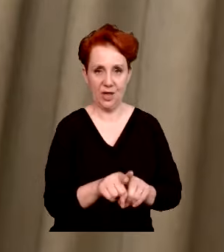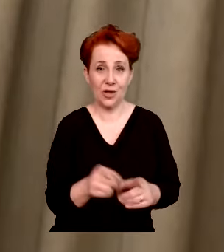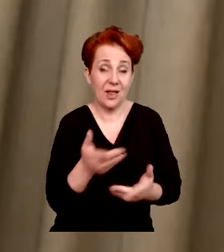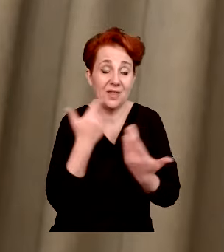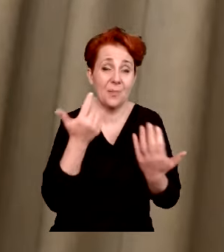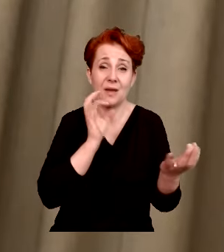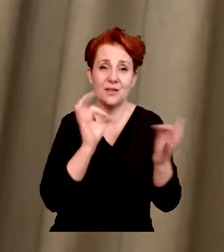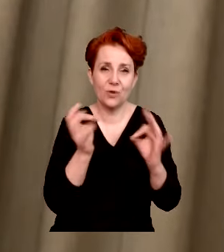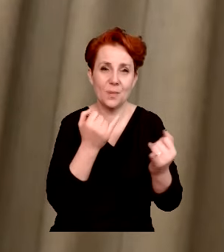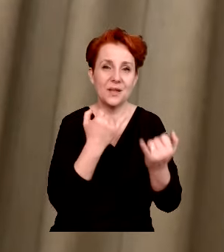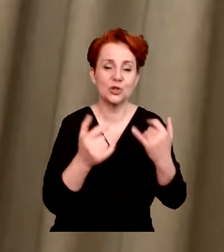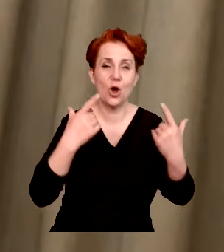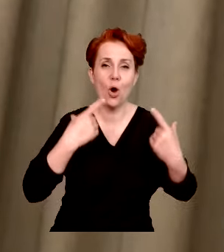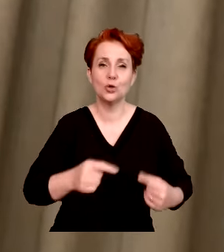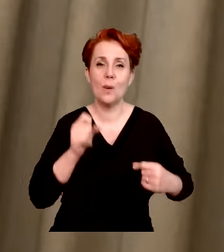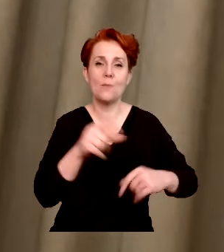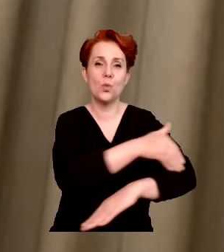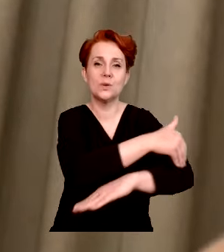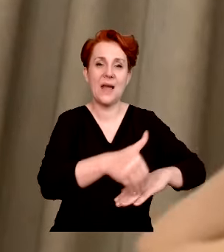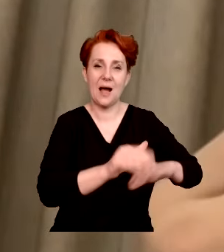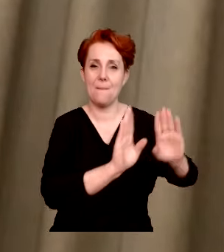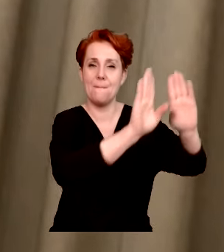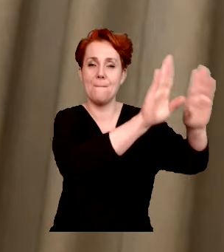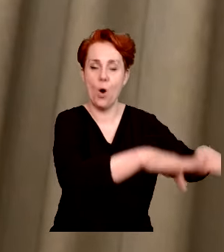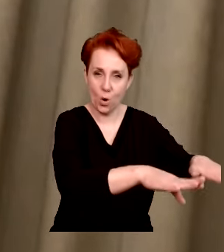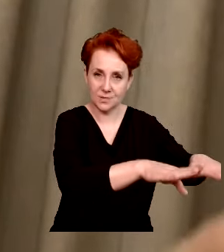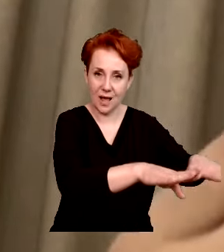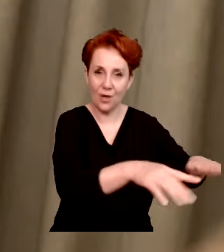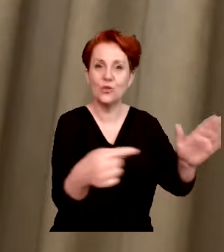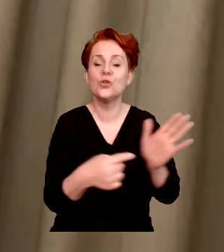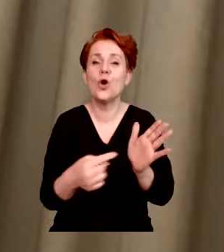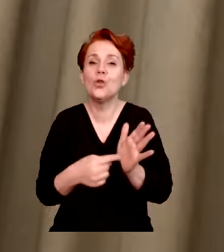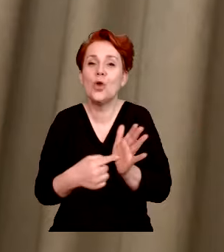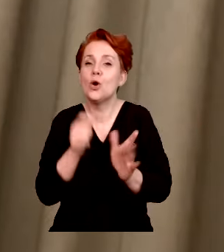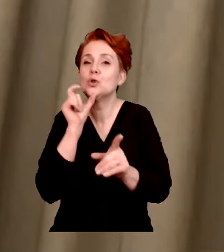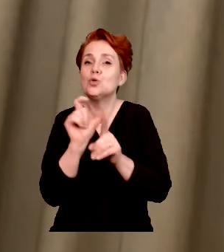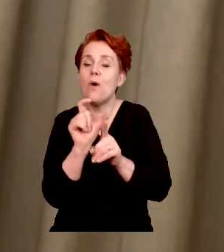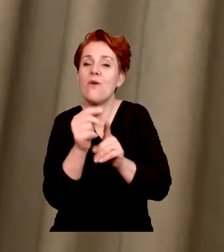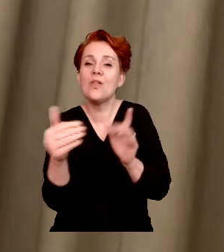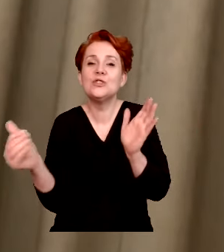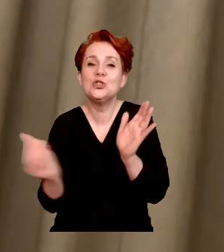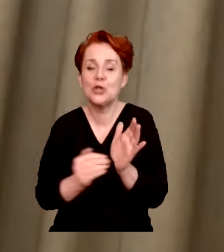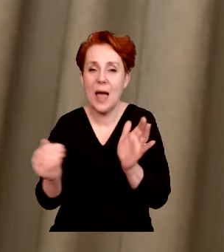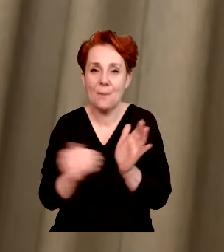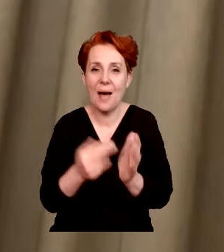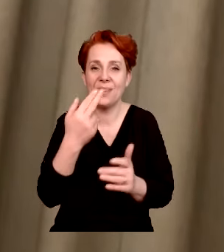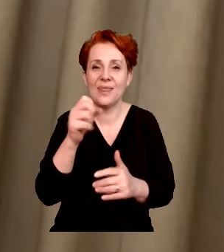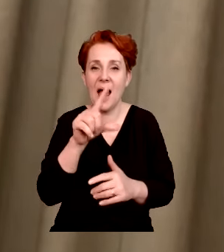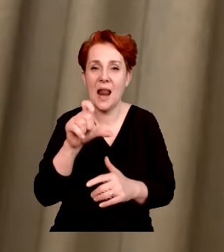osoba przebywa poza granicami kraju, to to słowo kategorycznie ujęte należy, skierowane do prokuratorów i